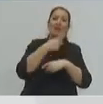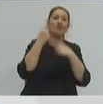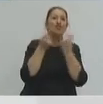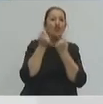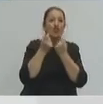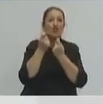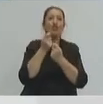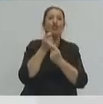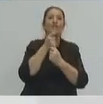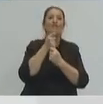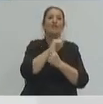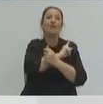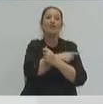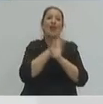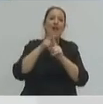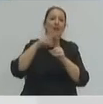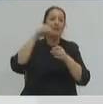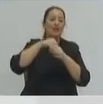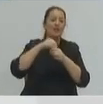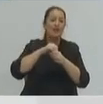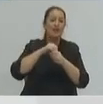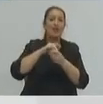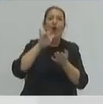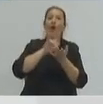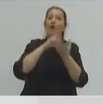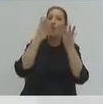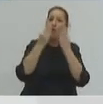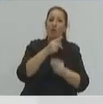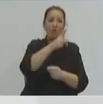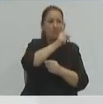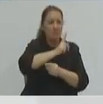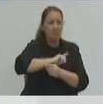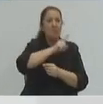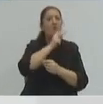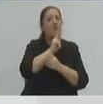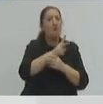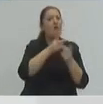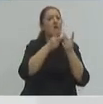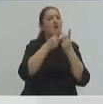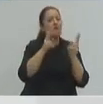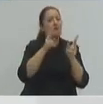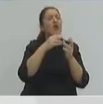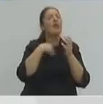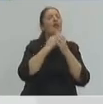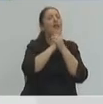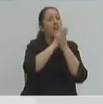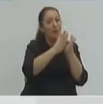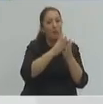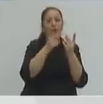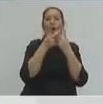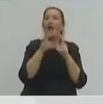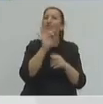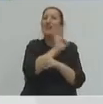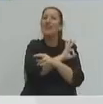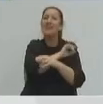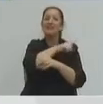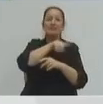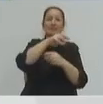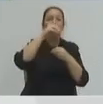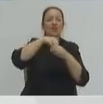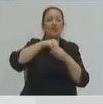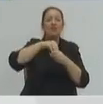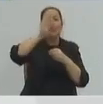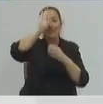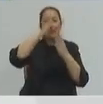için ortaya koyduğu iradeyi tebrik ediyor. Açılan kreşler vesilesiyle İstanbul Büyükşehir Belediyesi'ne emeği